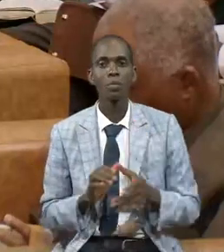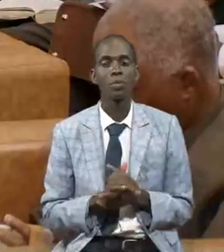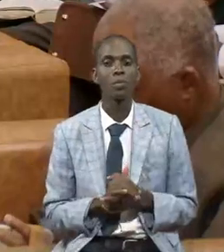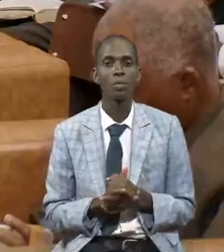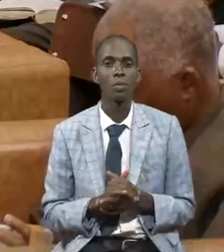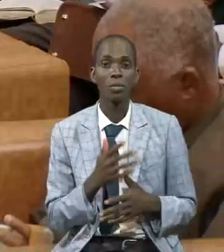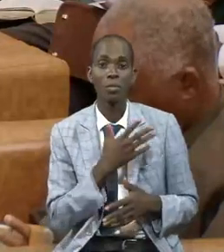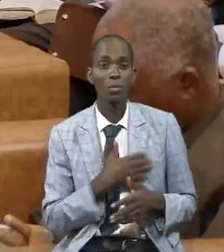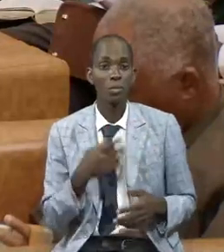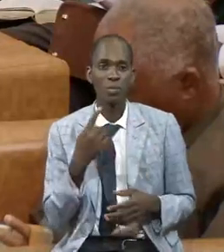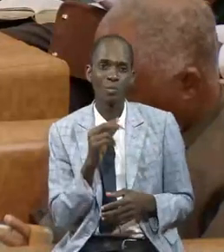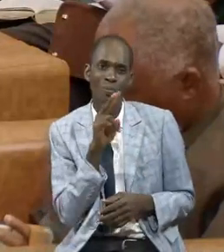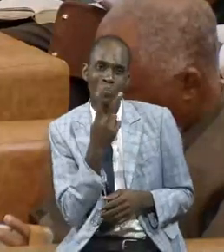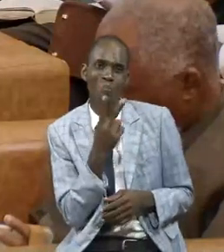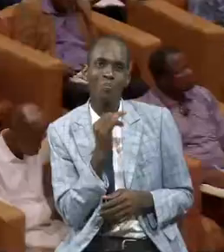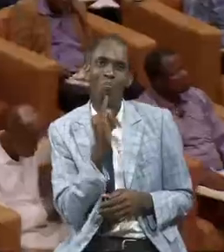Voici le second,